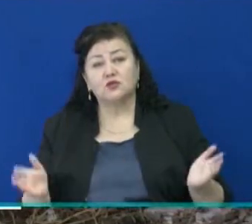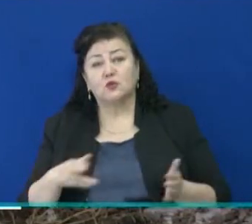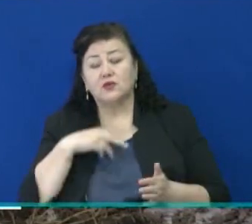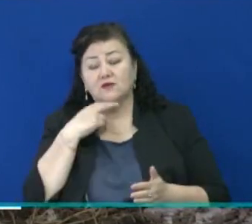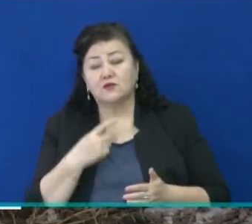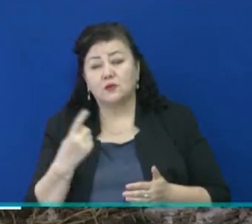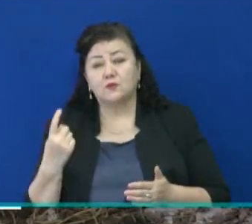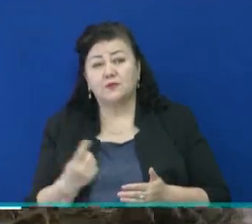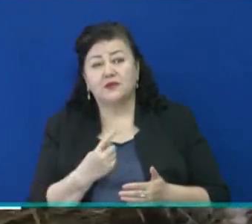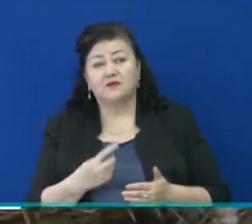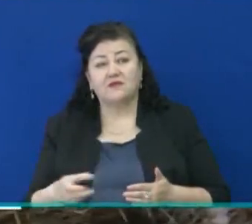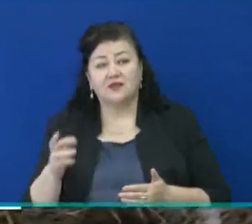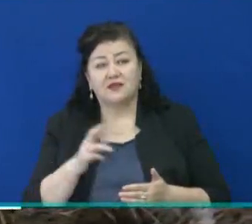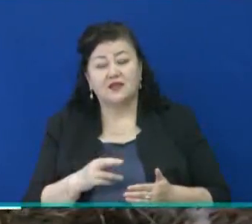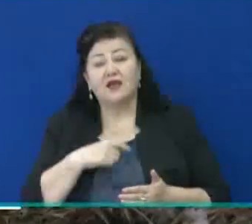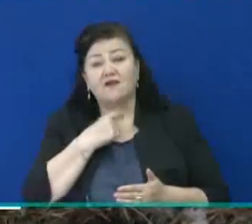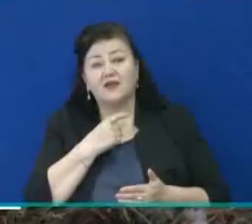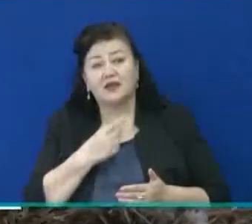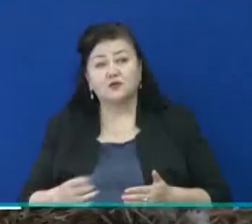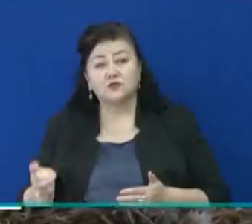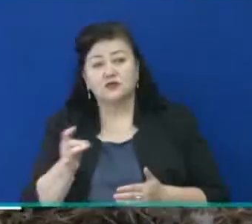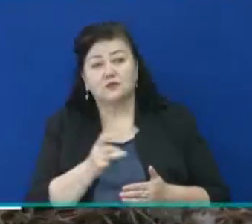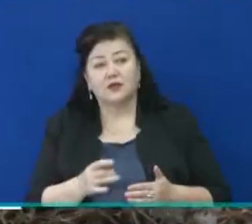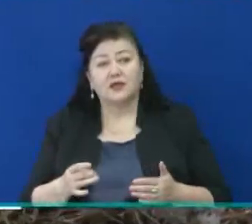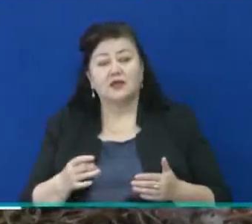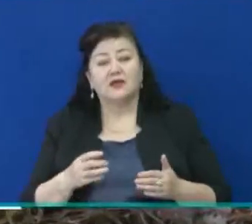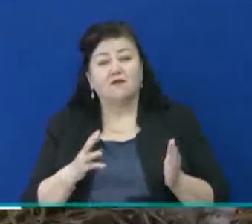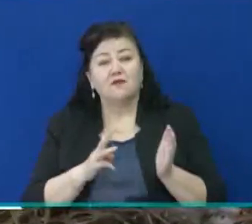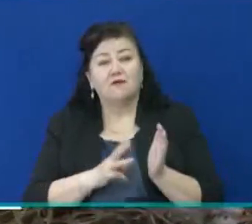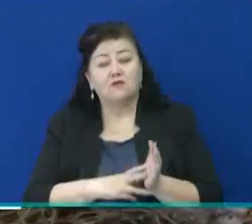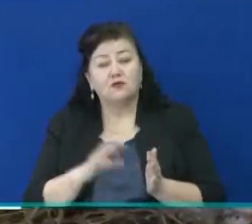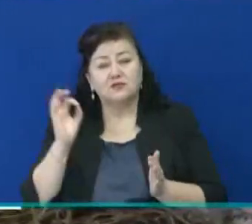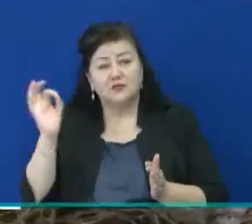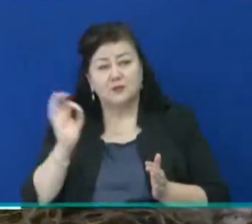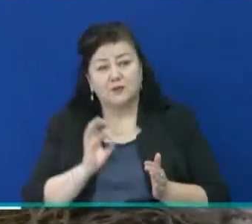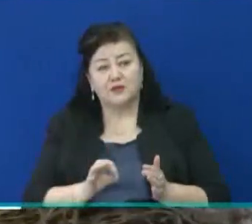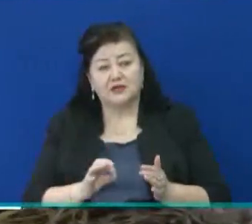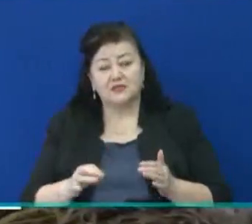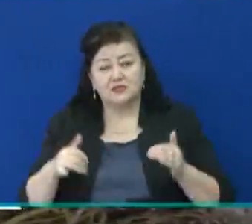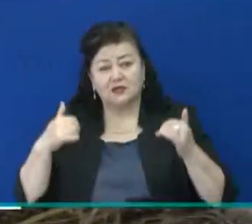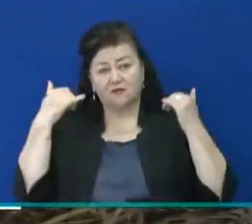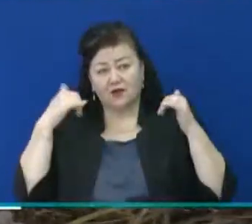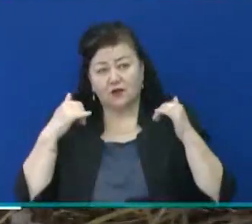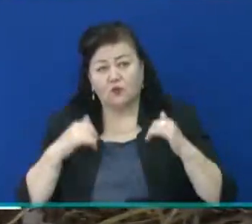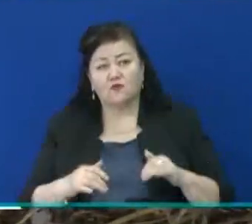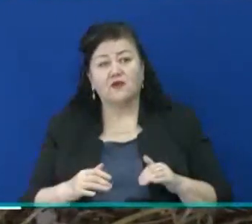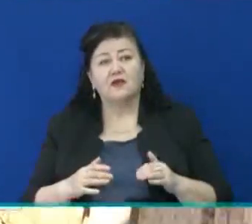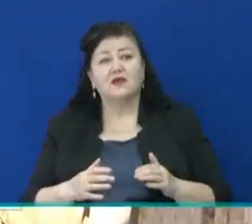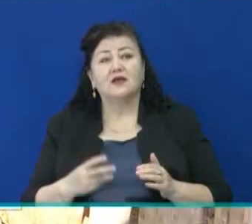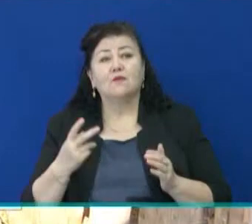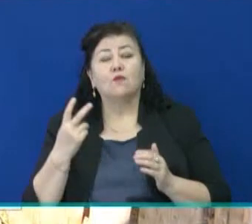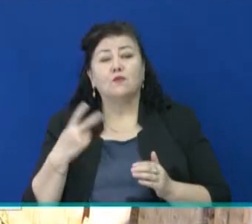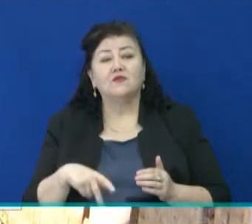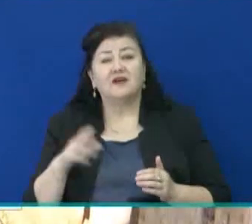1 қаңтардағы жағдай бойынша Аягөз ауданында ірі қара мал басы 8%-ға, аналық бас сиыр 6%-ға, жылқы 20-дан